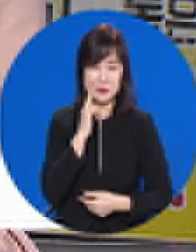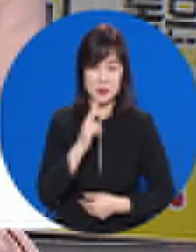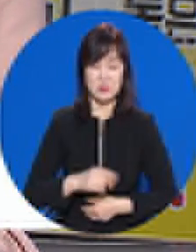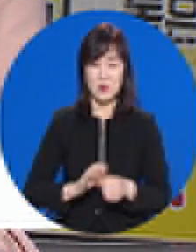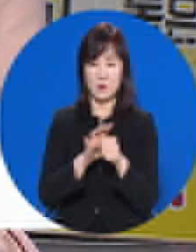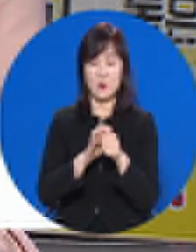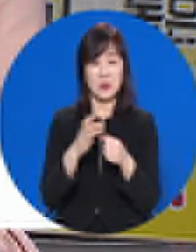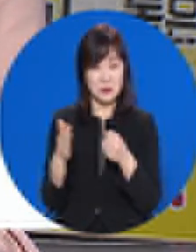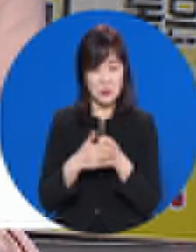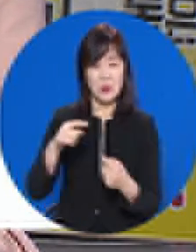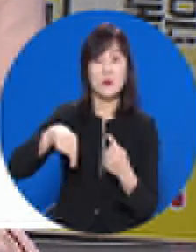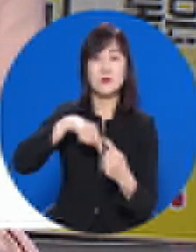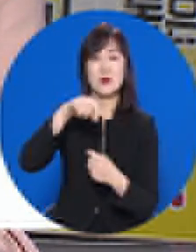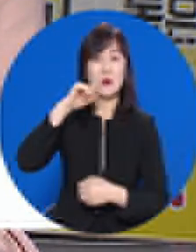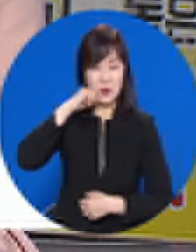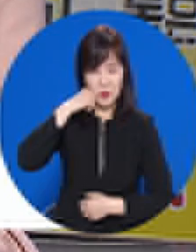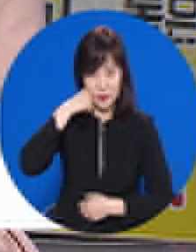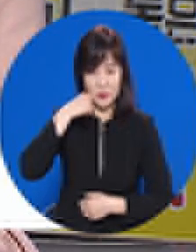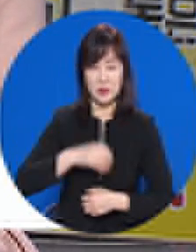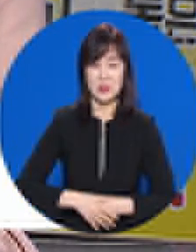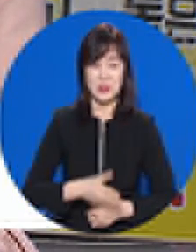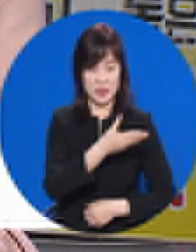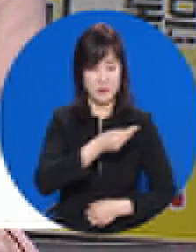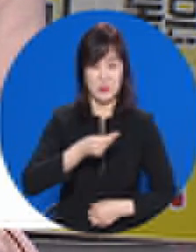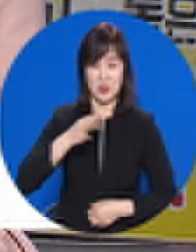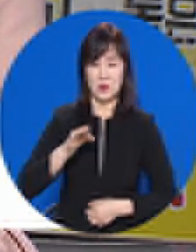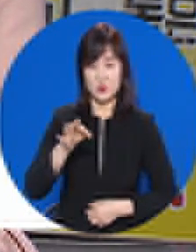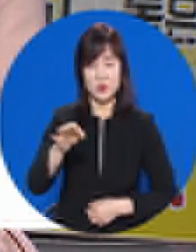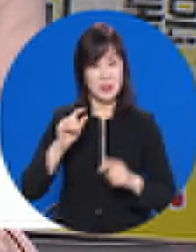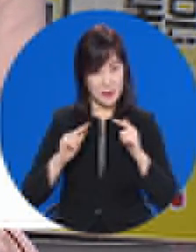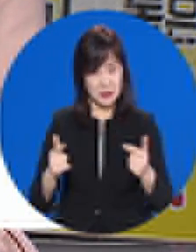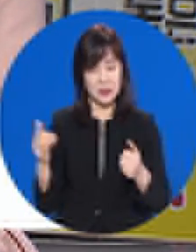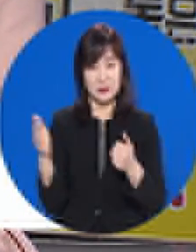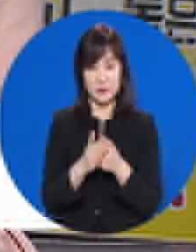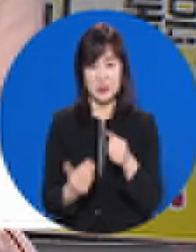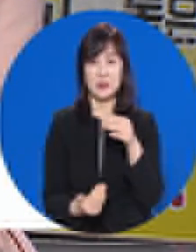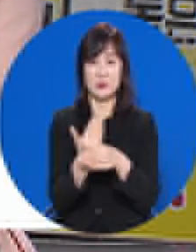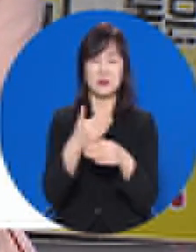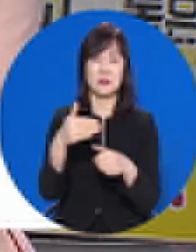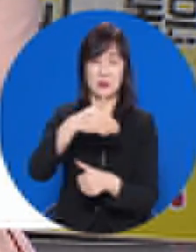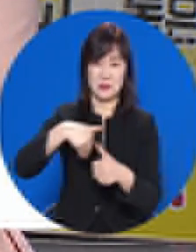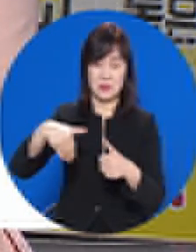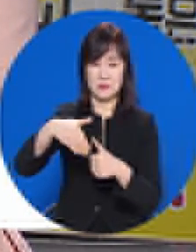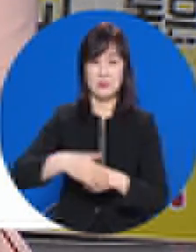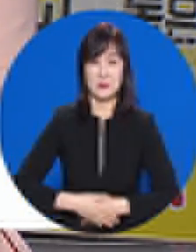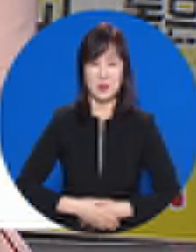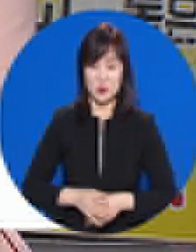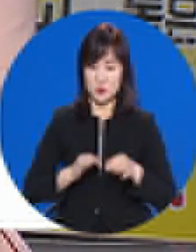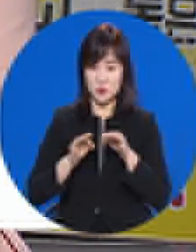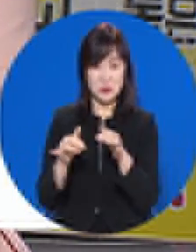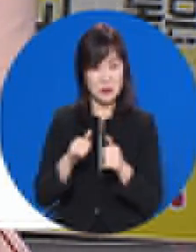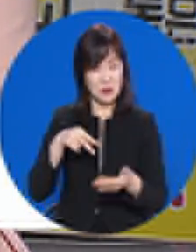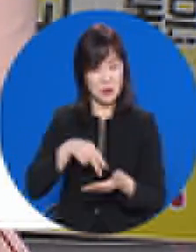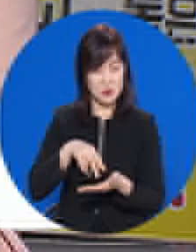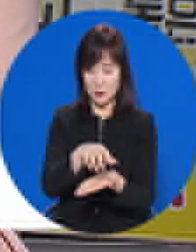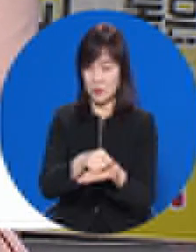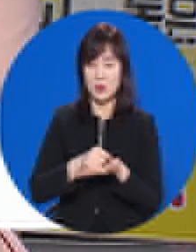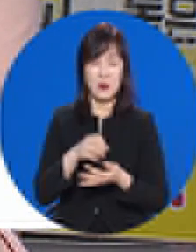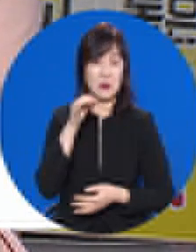영향으로 경영상 어려움이 심하다며 임대료를 제대로 지급하지 않으면서 불거진 사태인데요. 투자자들은 받아들일 수